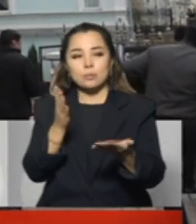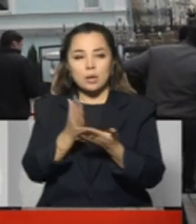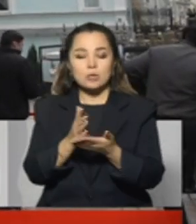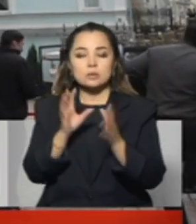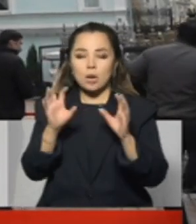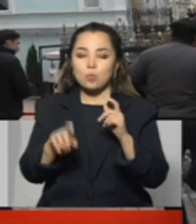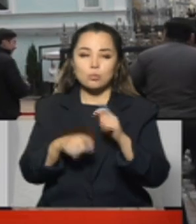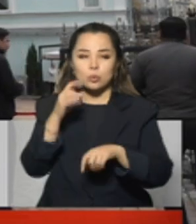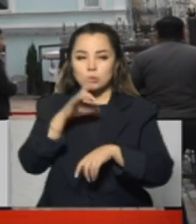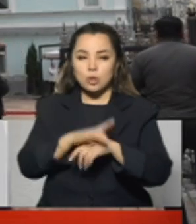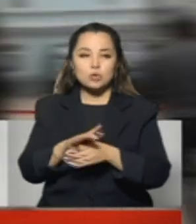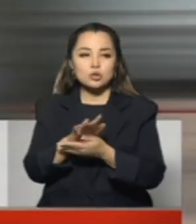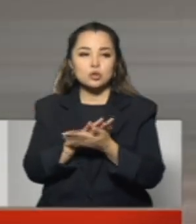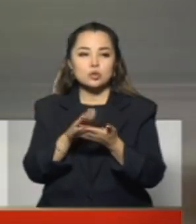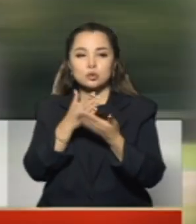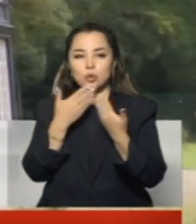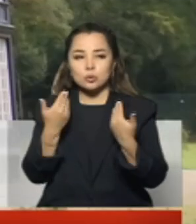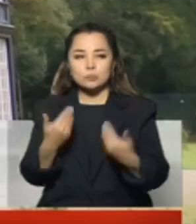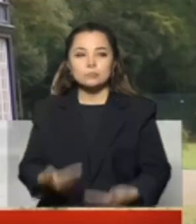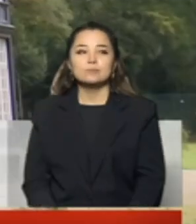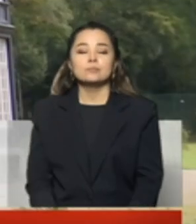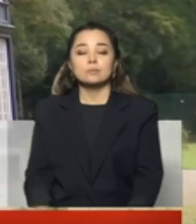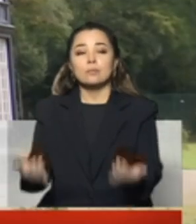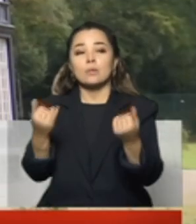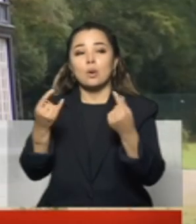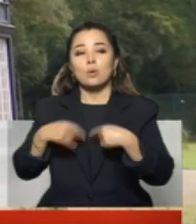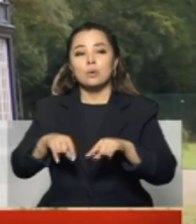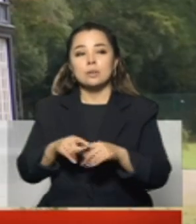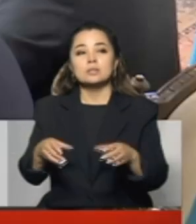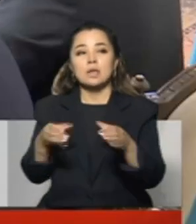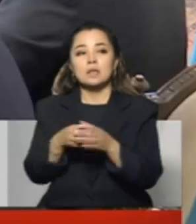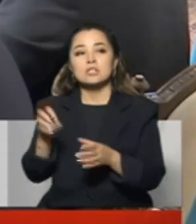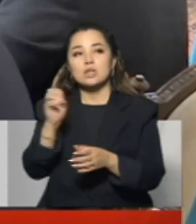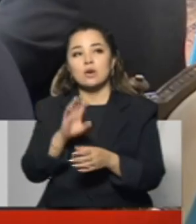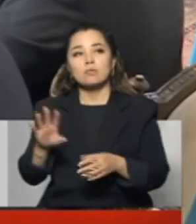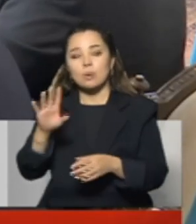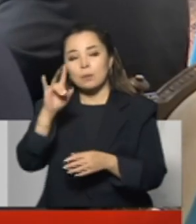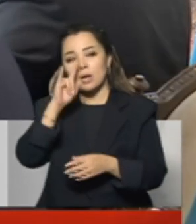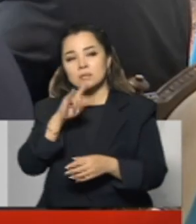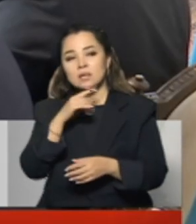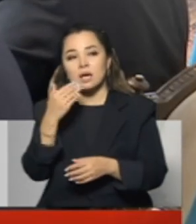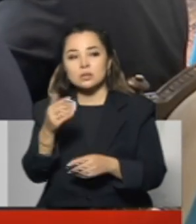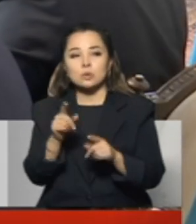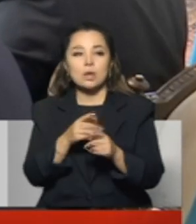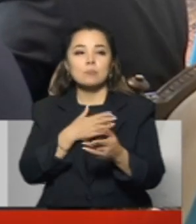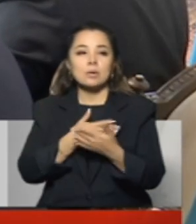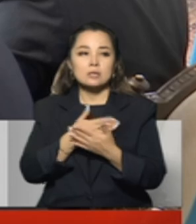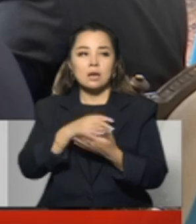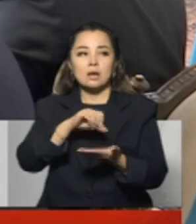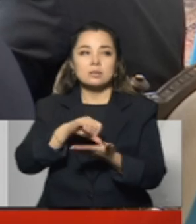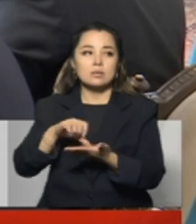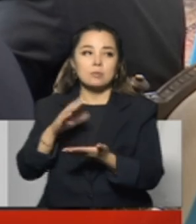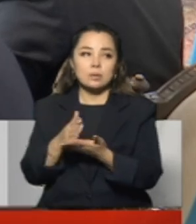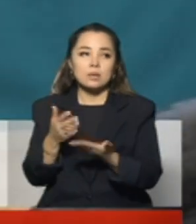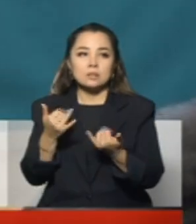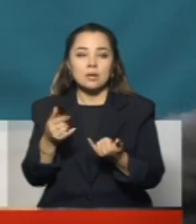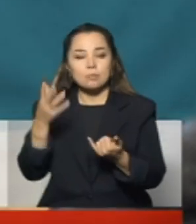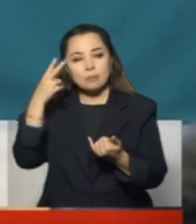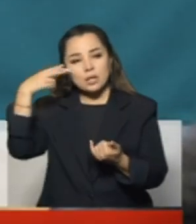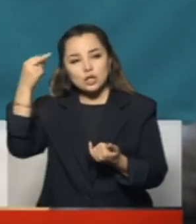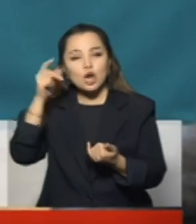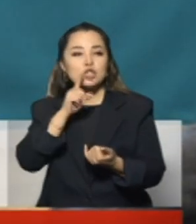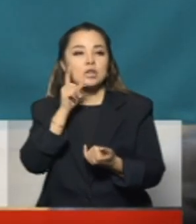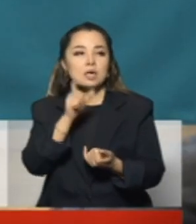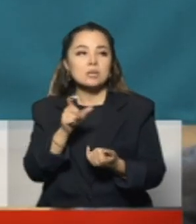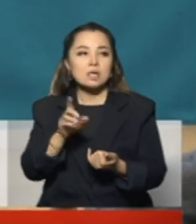ешқандай заң бұзушылық тіркелмеді. Бүгінгі қоғамдық науқанға Еуропадағы қазақстандықтар да белсене атсалысты. Әсіресе Бельгиядағы